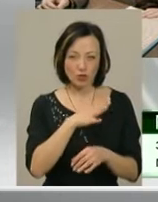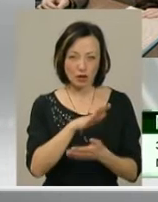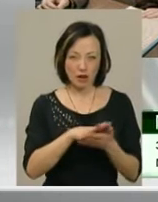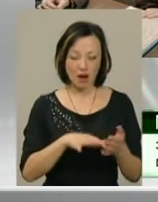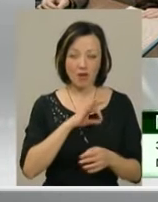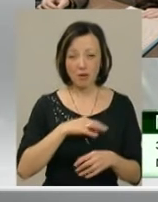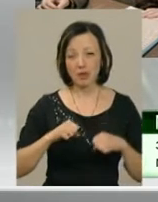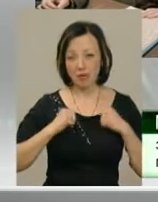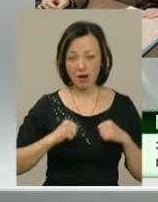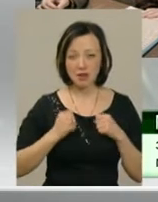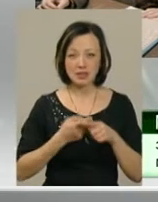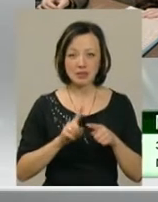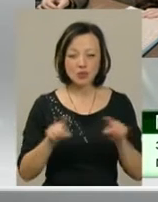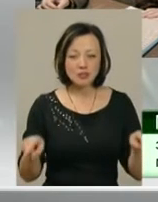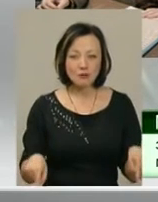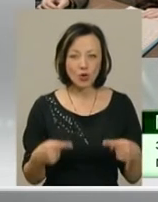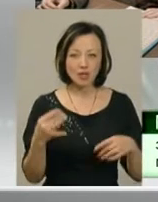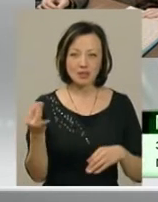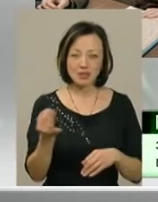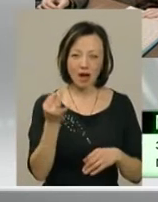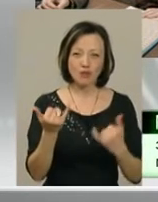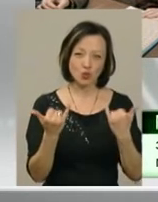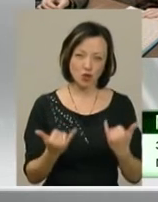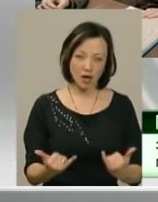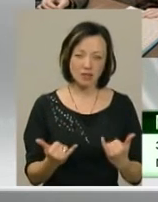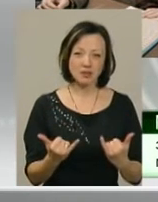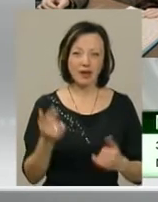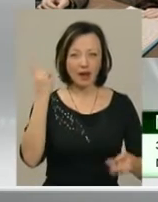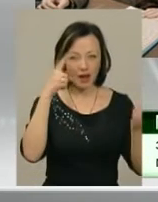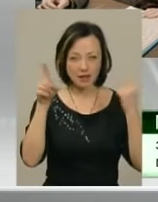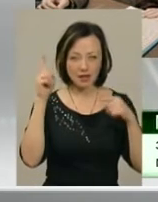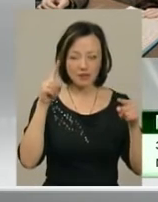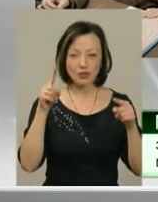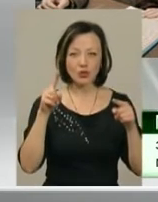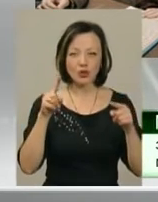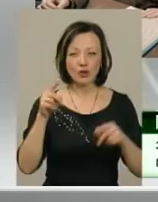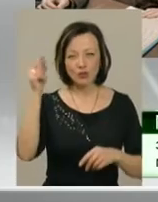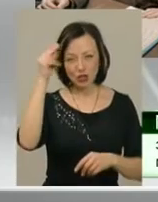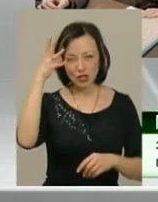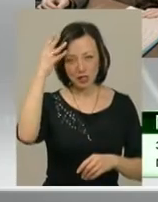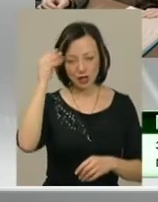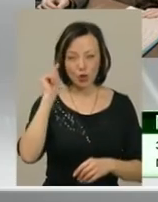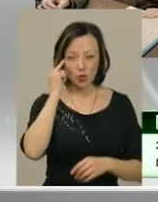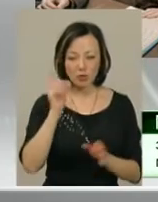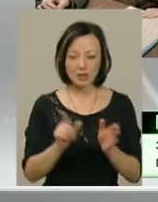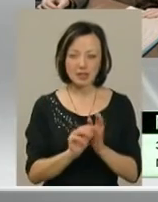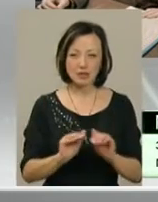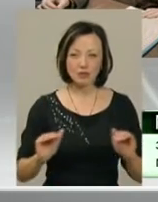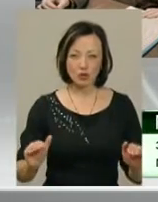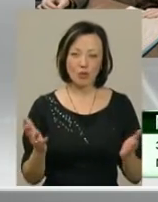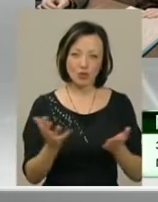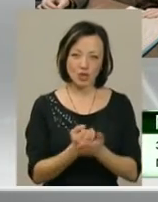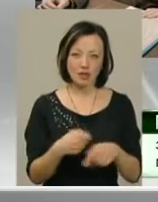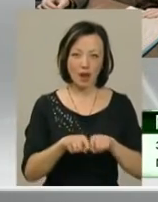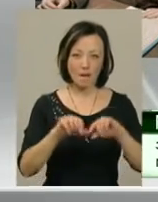ми будемо намагатися з них створити щось таке цікаве, сучасне. Будемо креативно дітьми вчитися думати, якось так, щоб об'ємні такі в нас